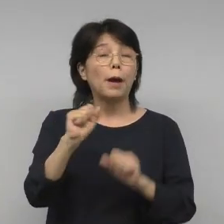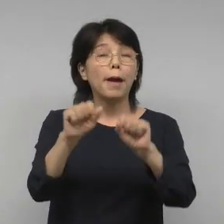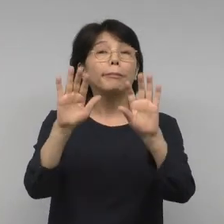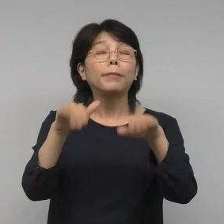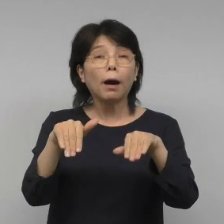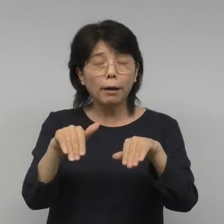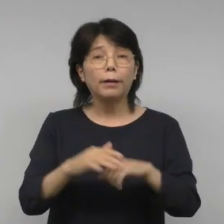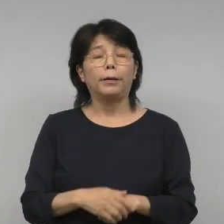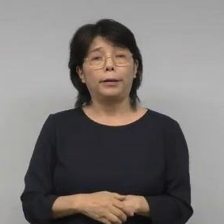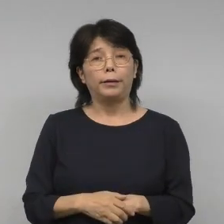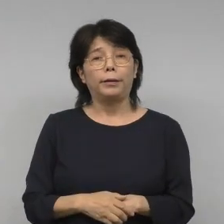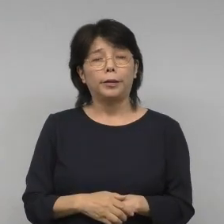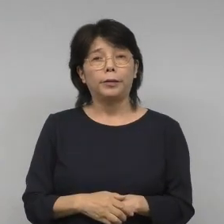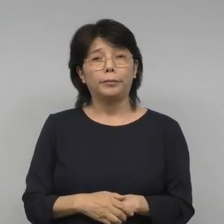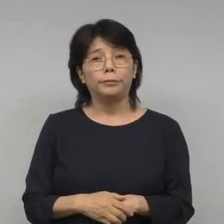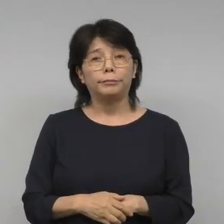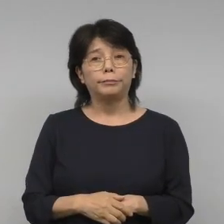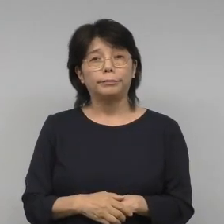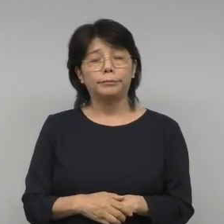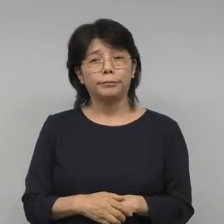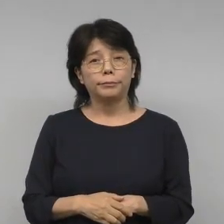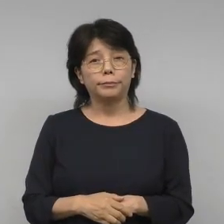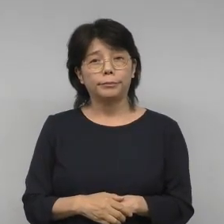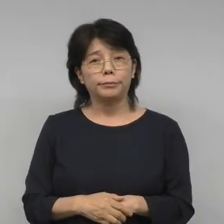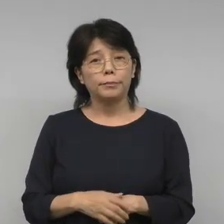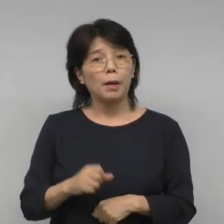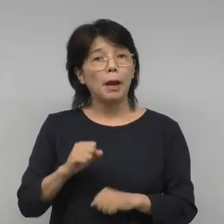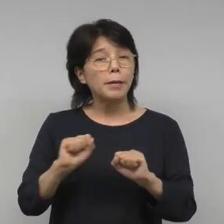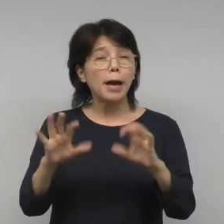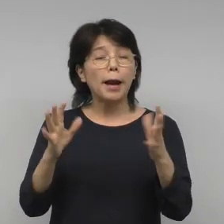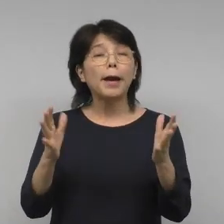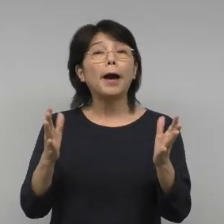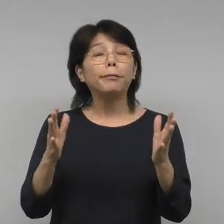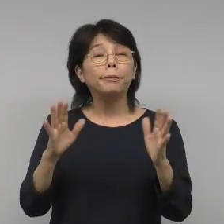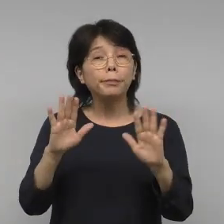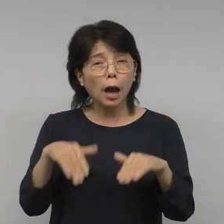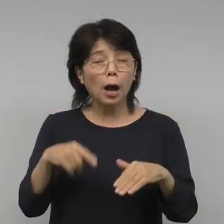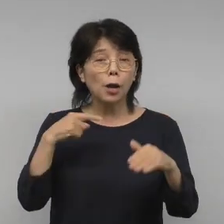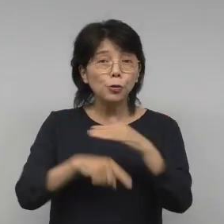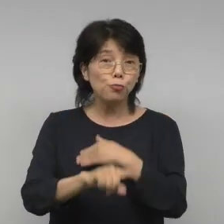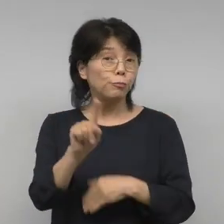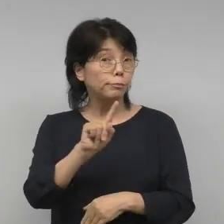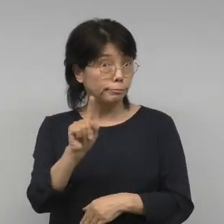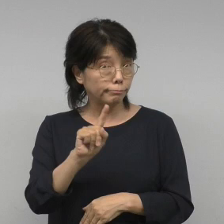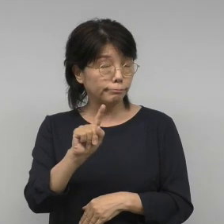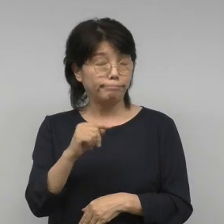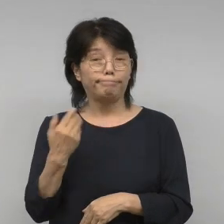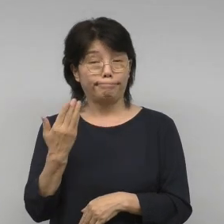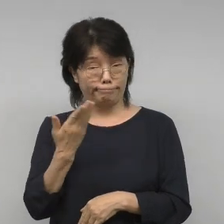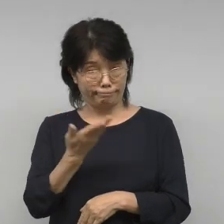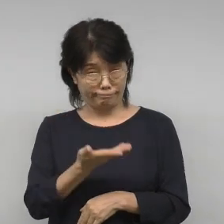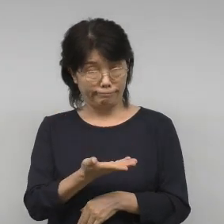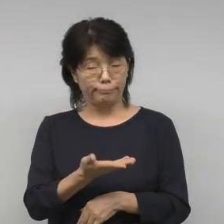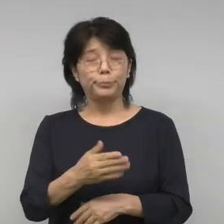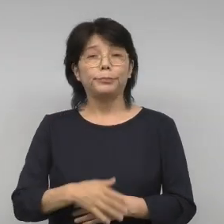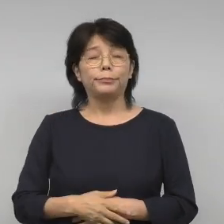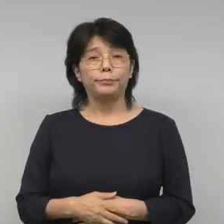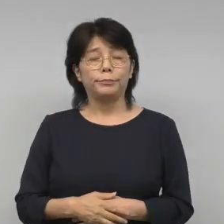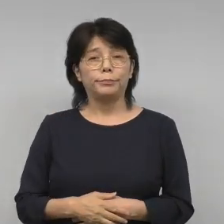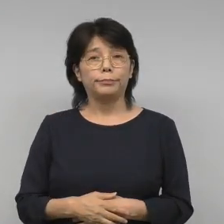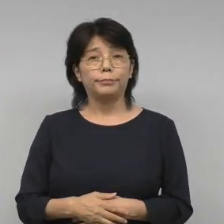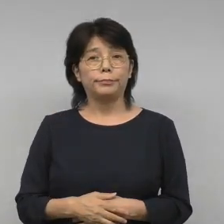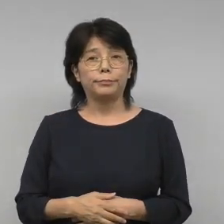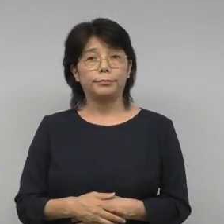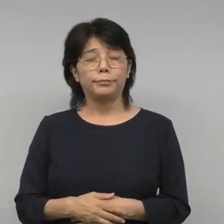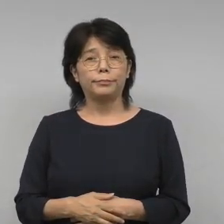が、では一番茶でフェアトレードを実施しなかった理由は何ですかというふうなことで聞いたところ